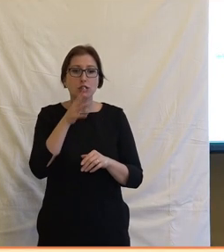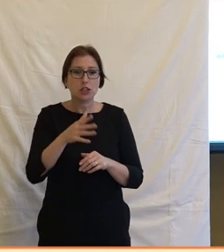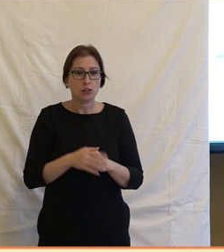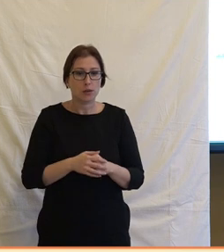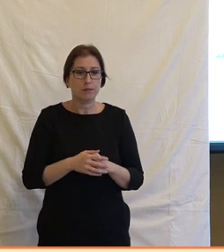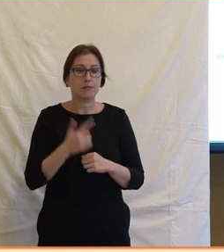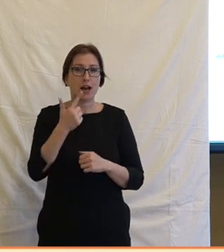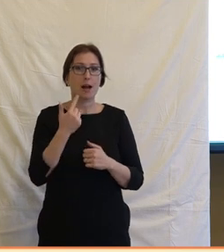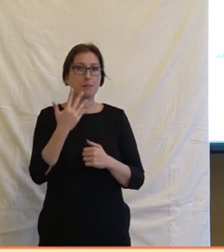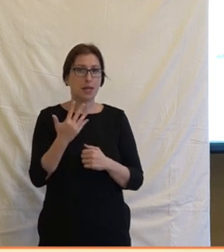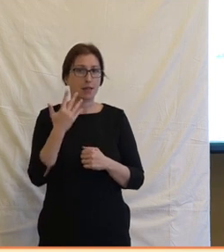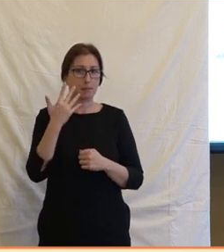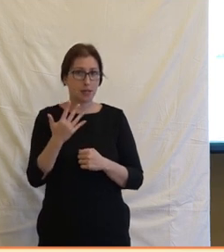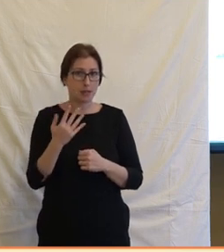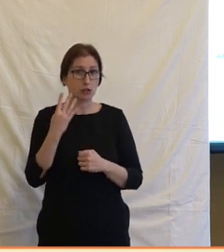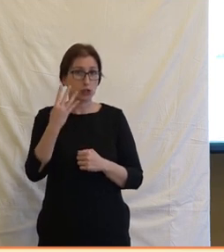ten kód,